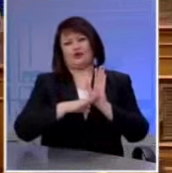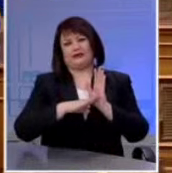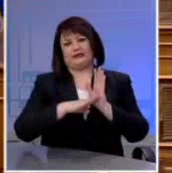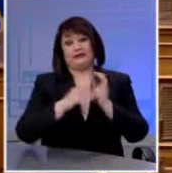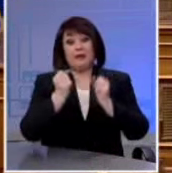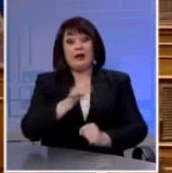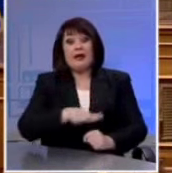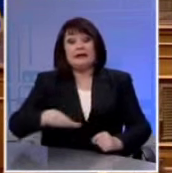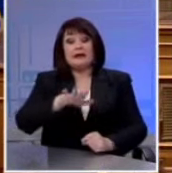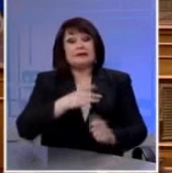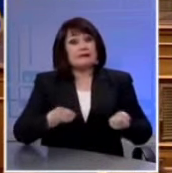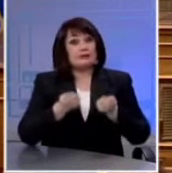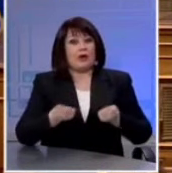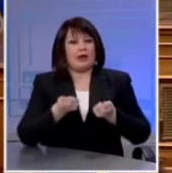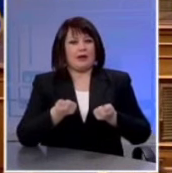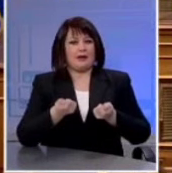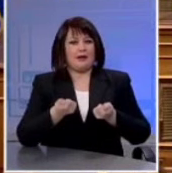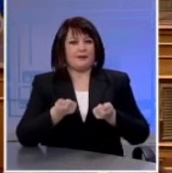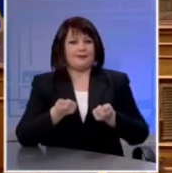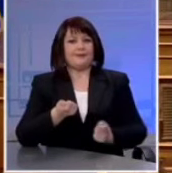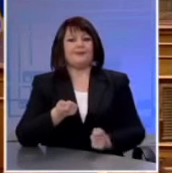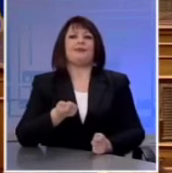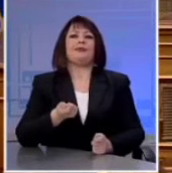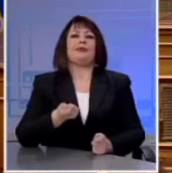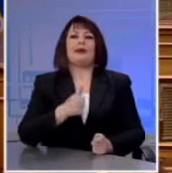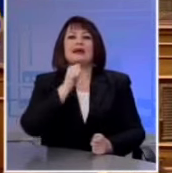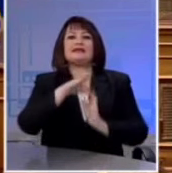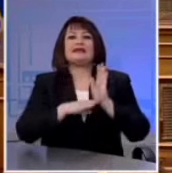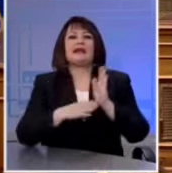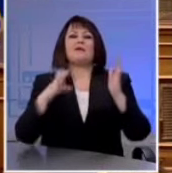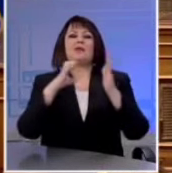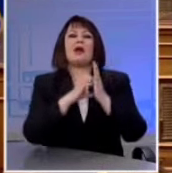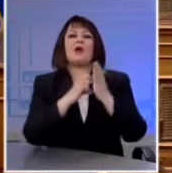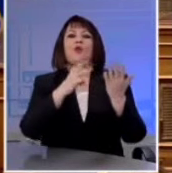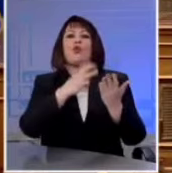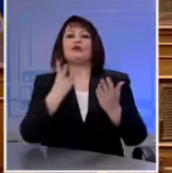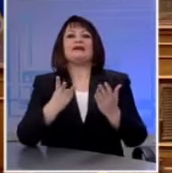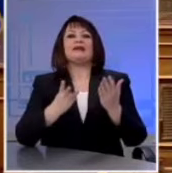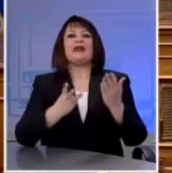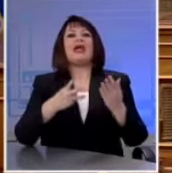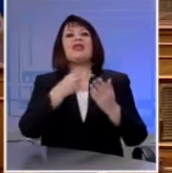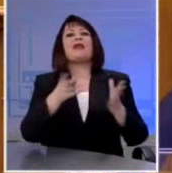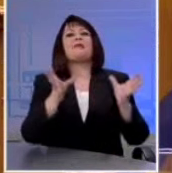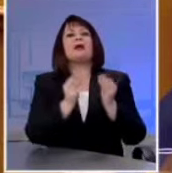έχει διαμορφωθεί από το συνταγματικό εφεύρημα του άρθρου 83 του Συντάγματος για την ευθύνη των Υπουργών.